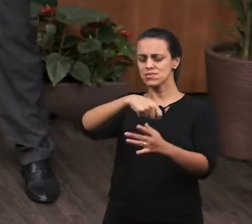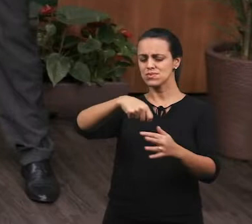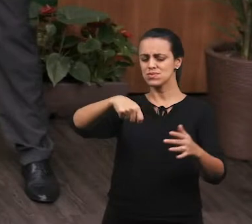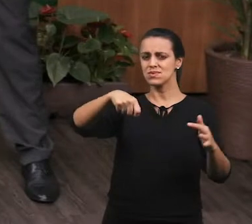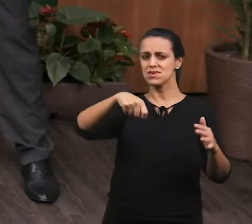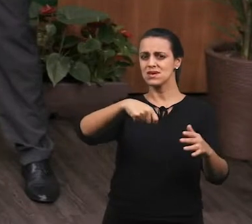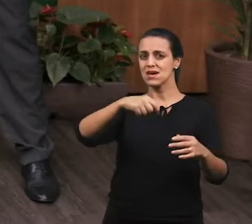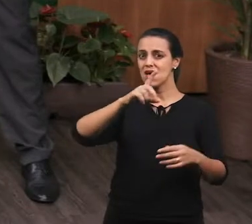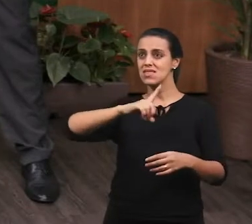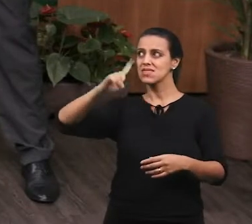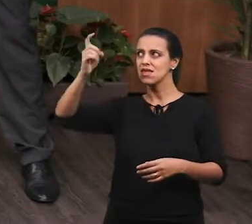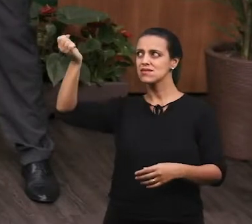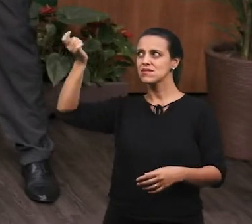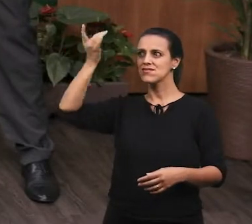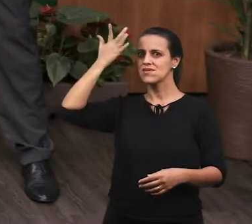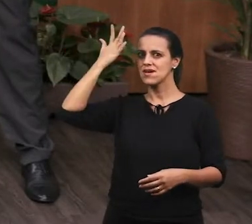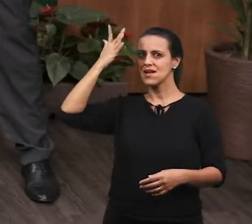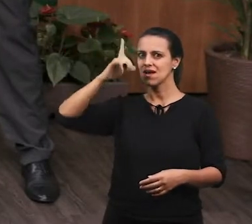благоухание, оно